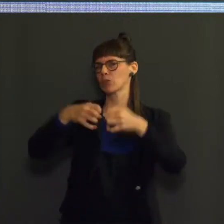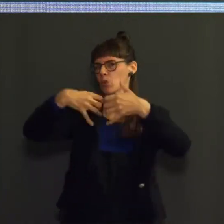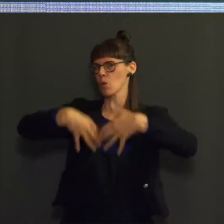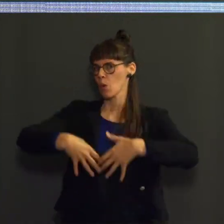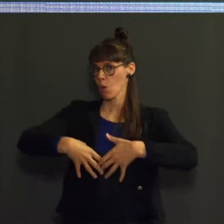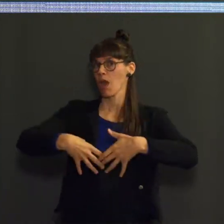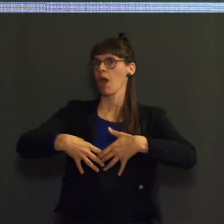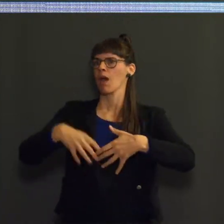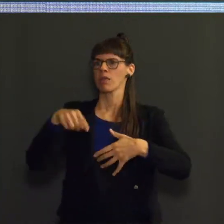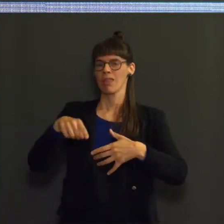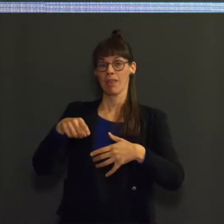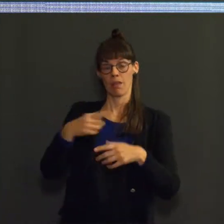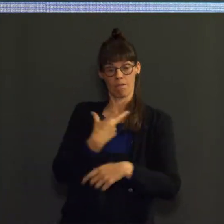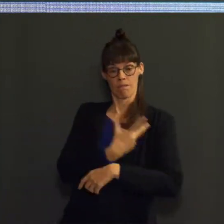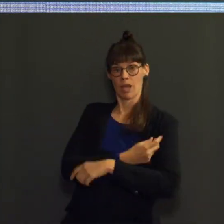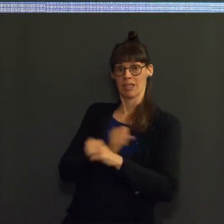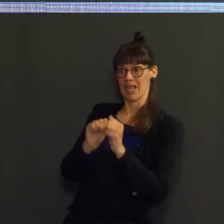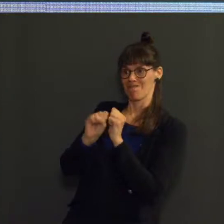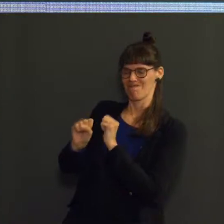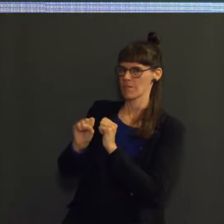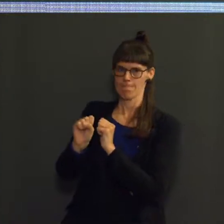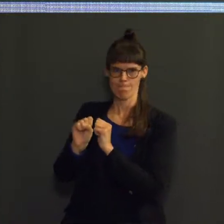die het meest afwijkt van het vaccin.